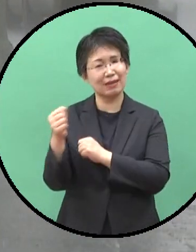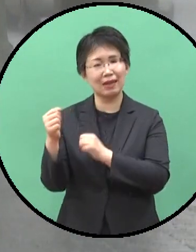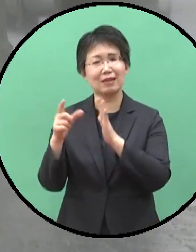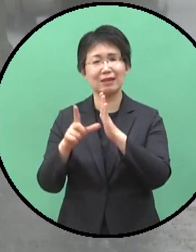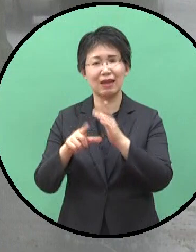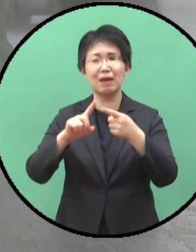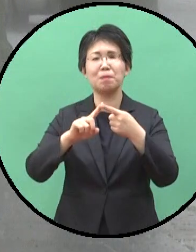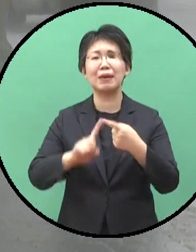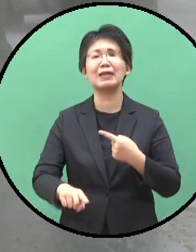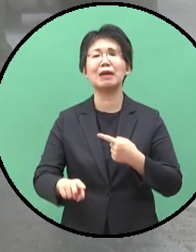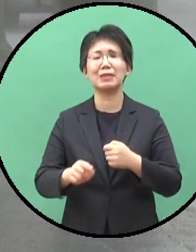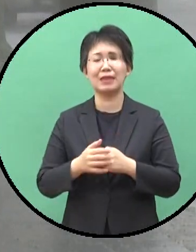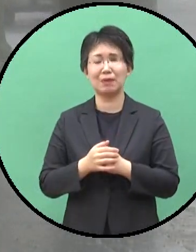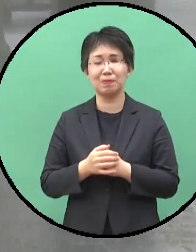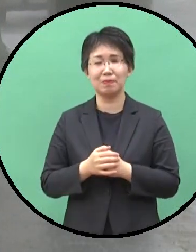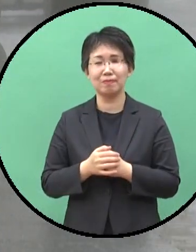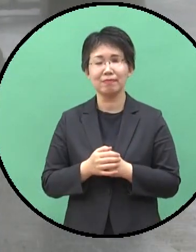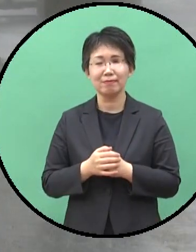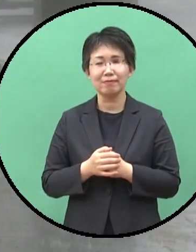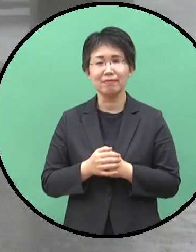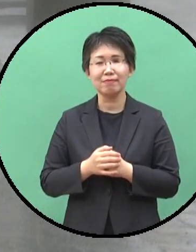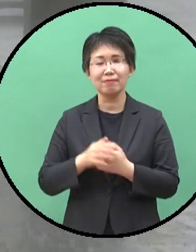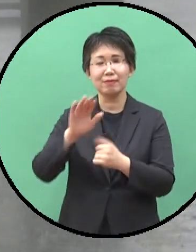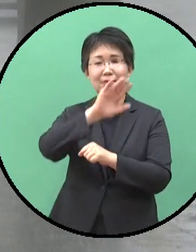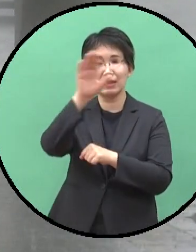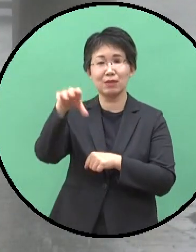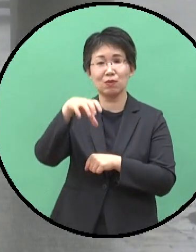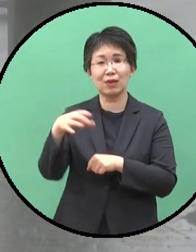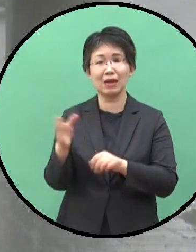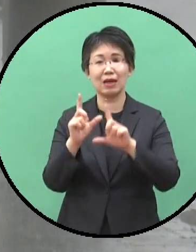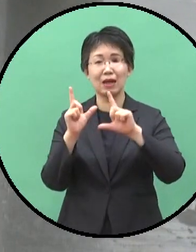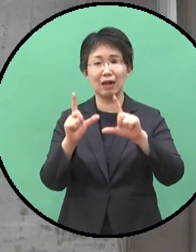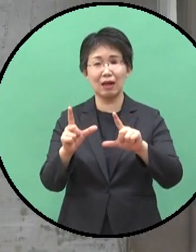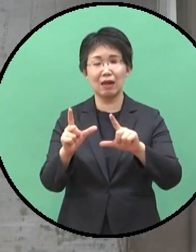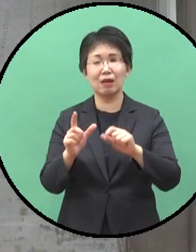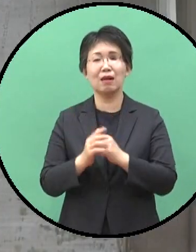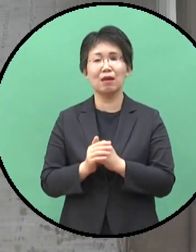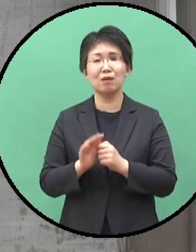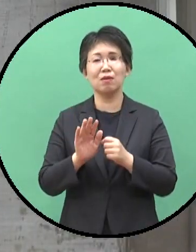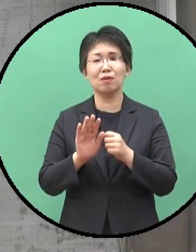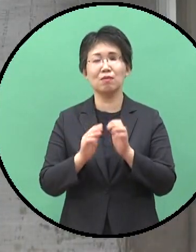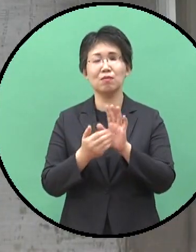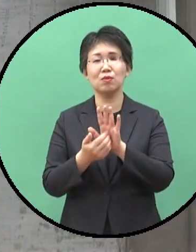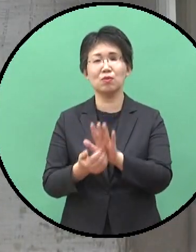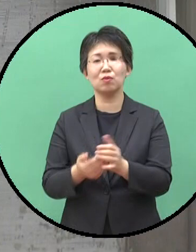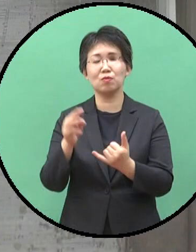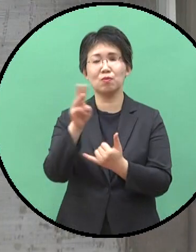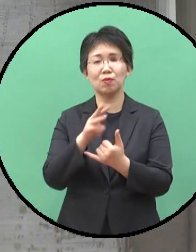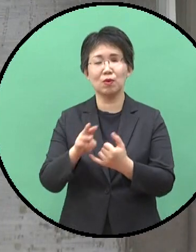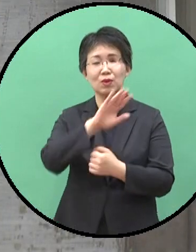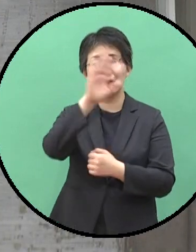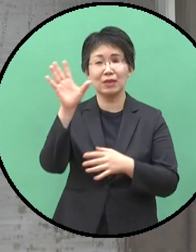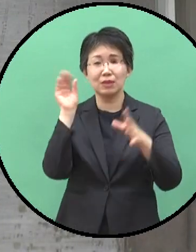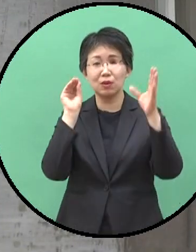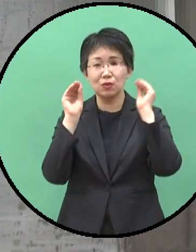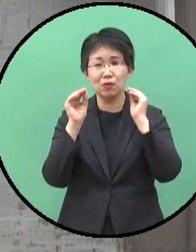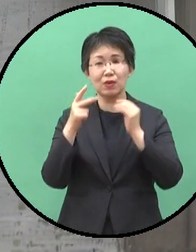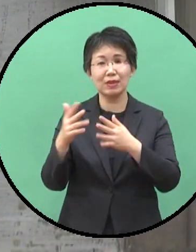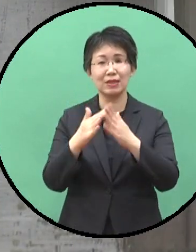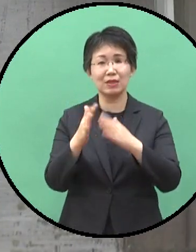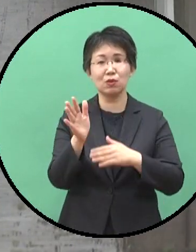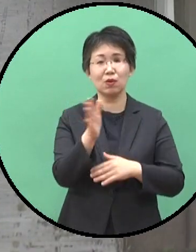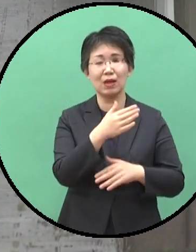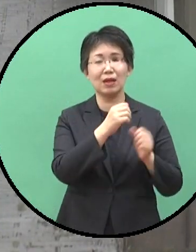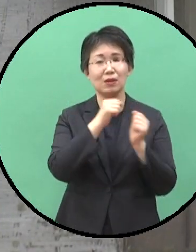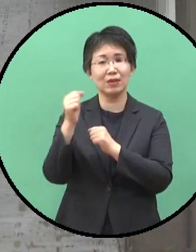難していては間に合いません。気象台から発表される防災気象情報や市庁から発令される